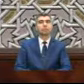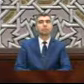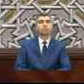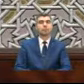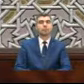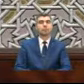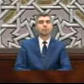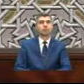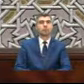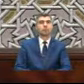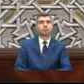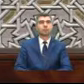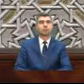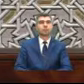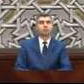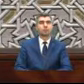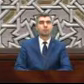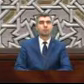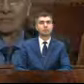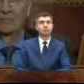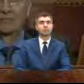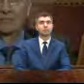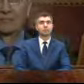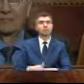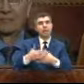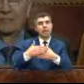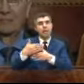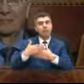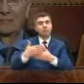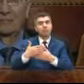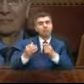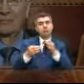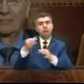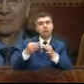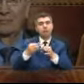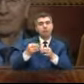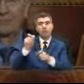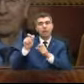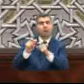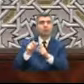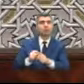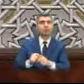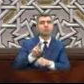النائب. عن تقريب القضاء من المواطنين وسائلكم.